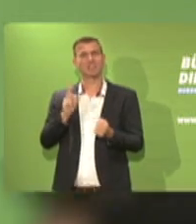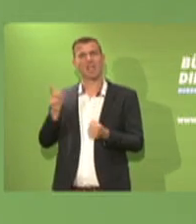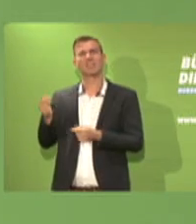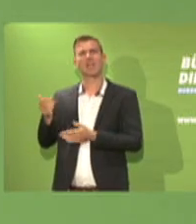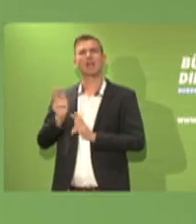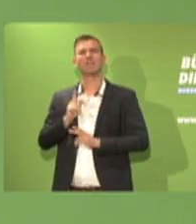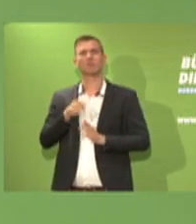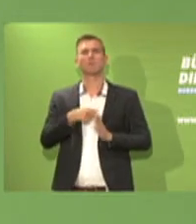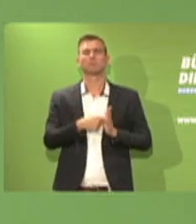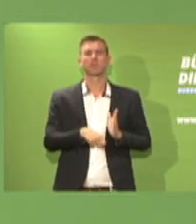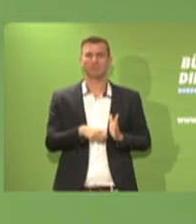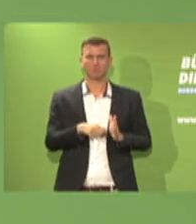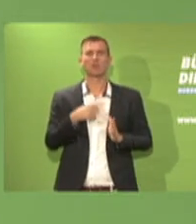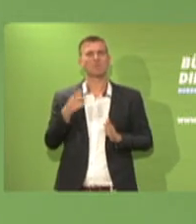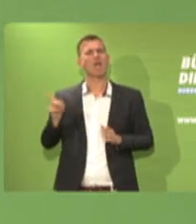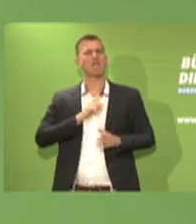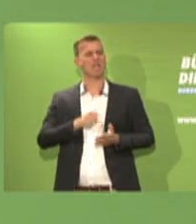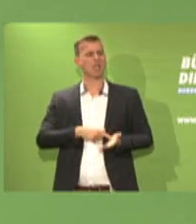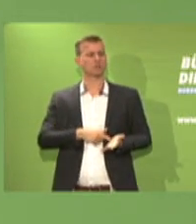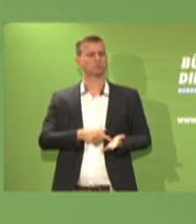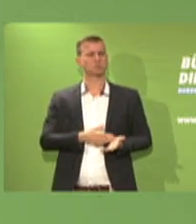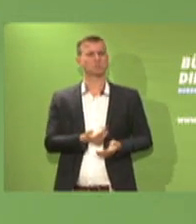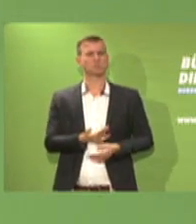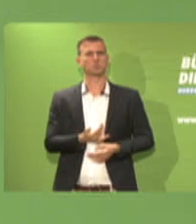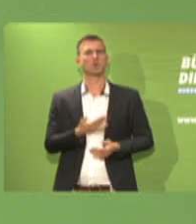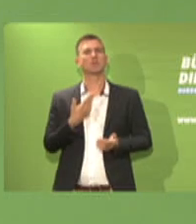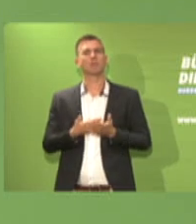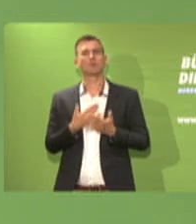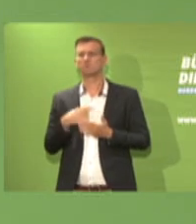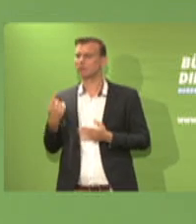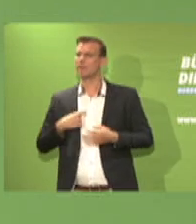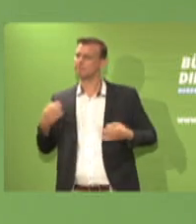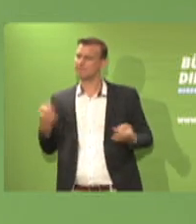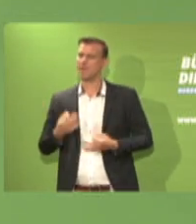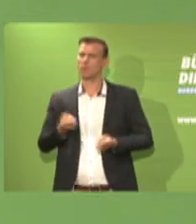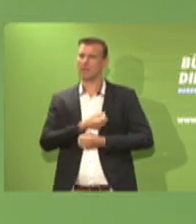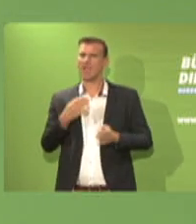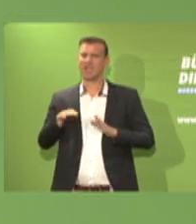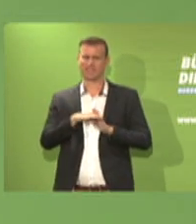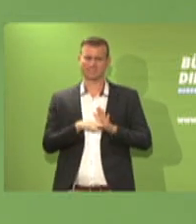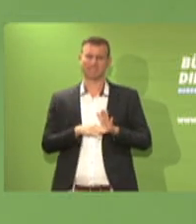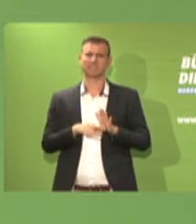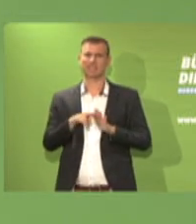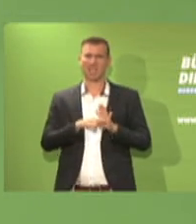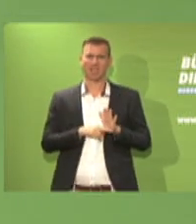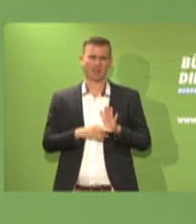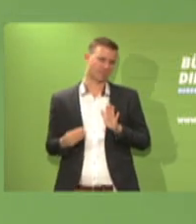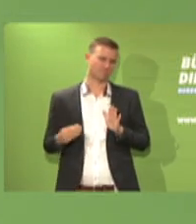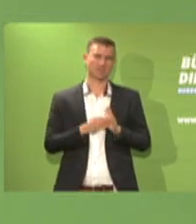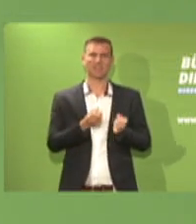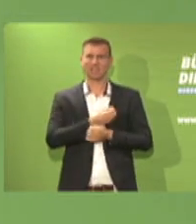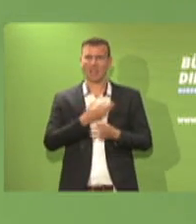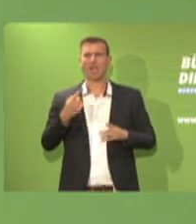geben, Eigentumsansprüche anmelden. Daher, wir brauchen gesetzliche Regelungen, die Bürgerbusse klar und